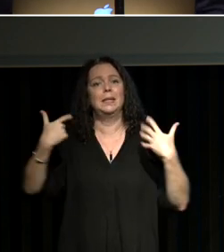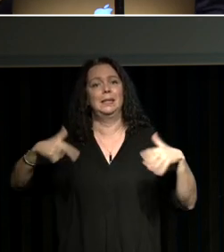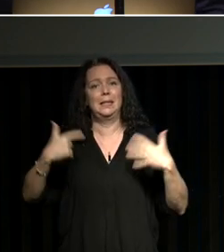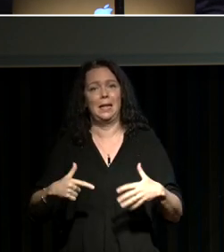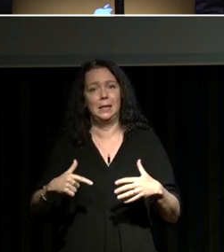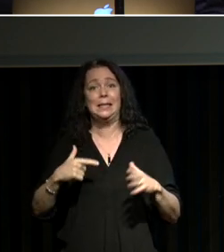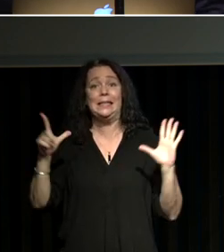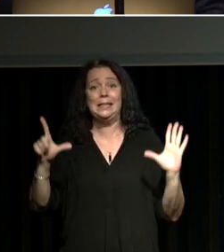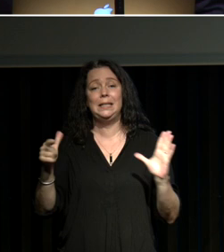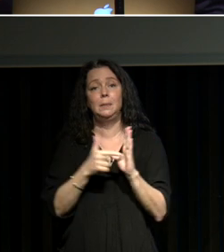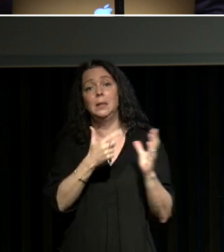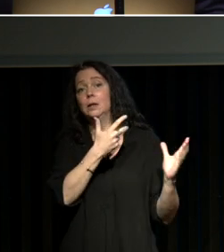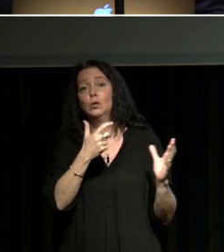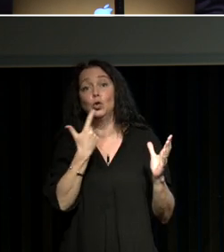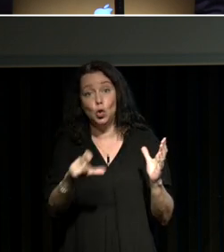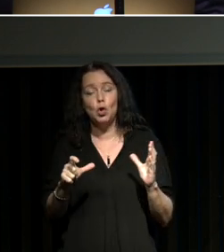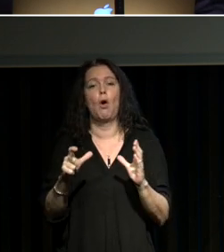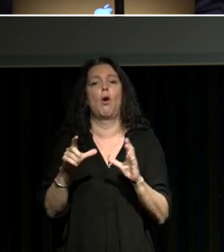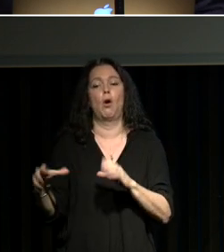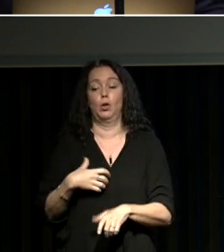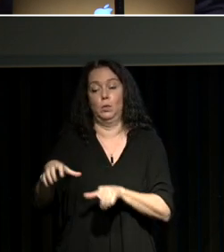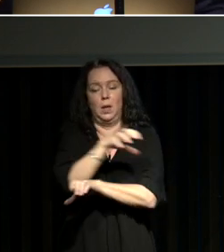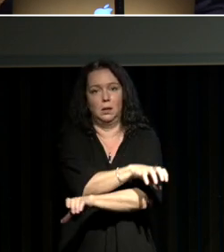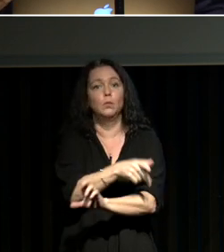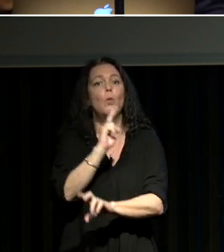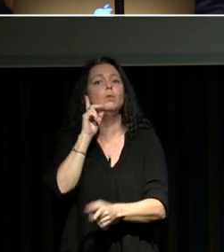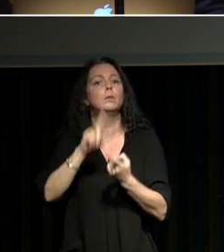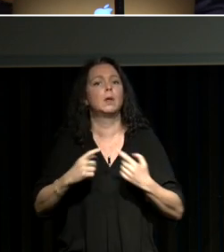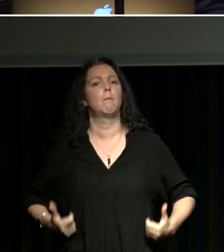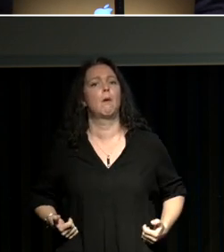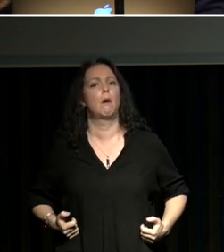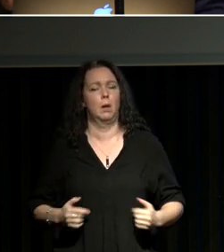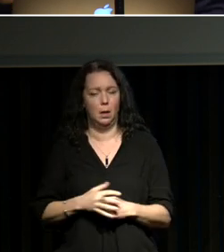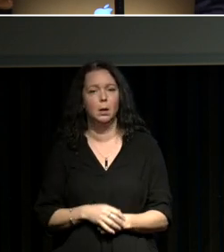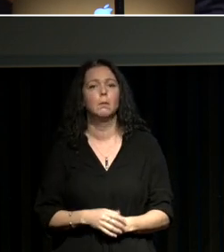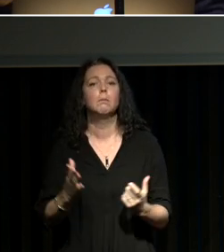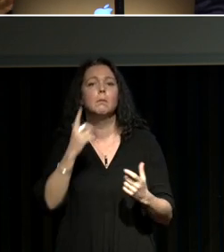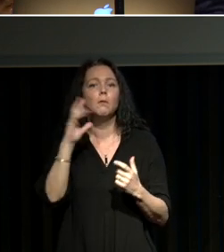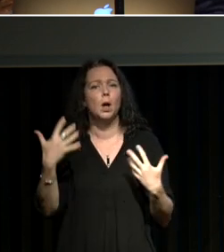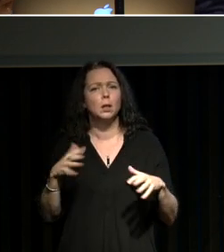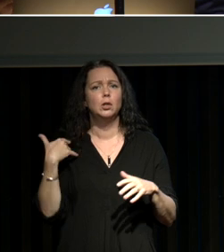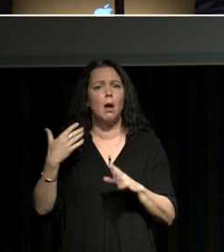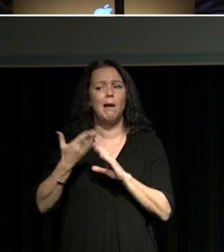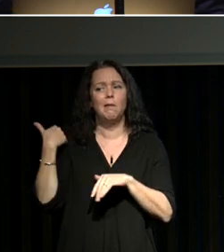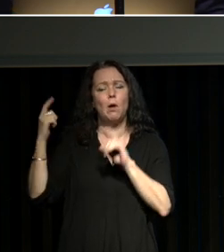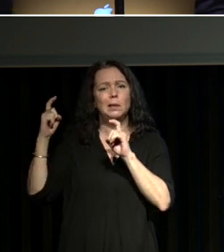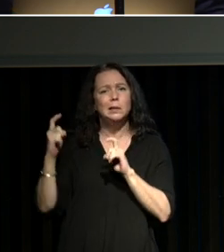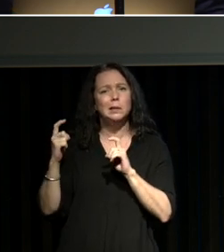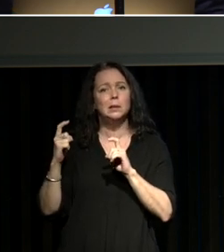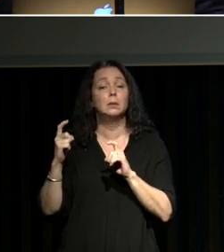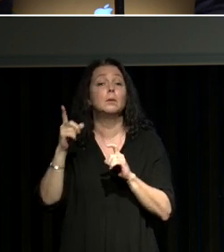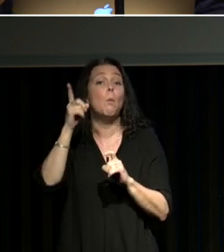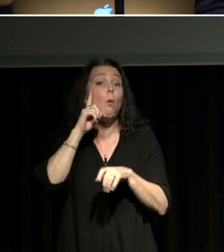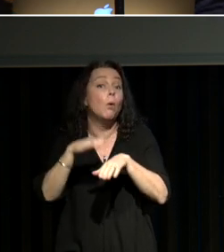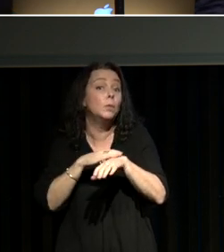presque 6200 transplantations, essentiellement de la transplantation rénale. Mais on voyait que ça commençait déjà un petit peu à baisser, pour une raison qui était